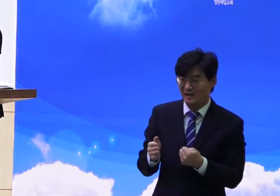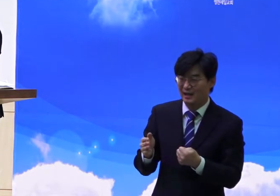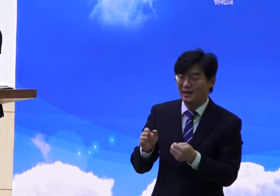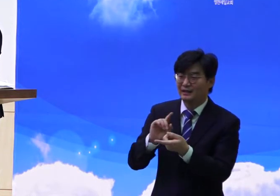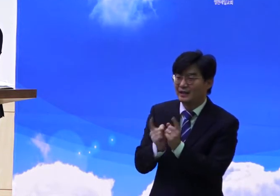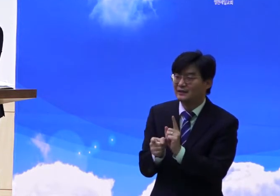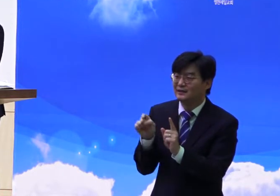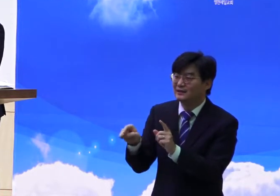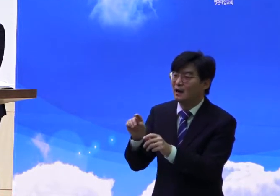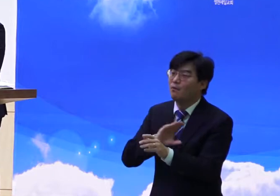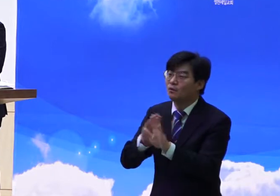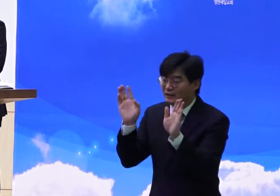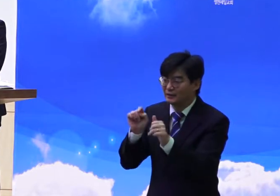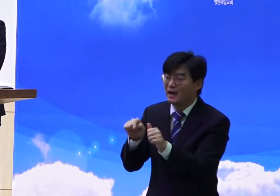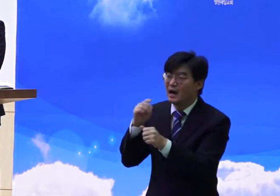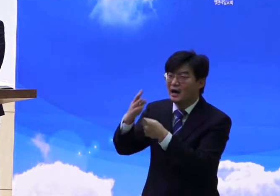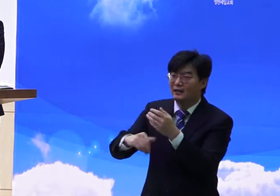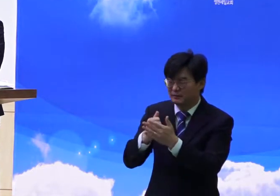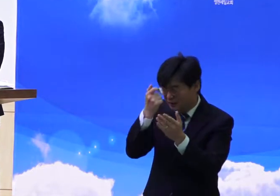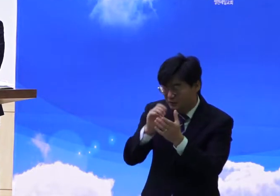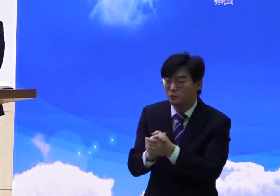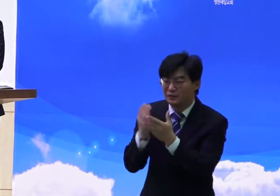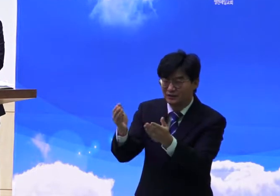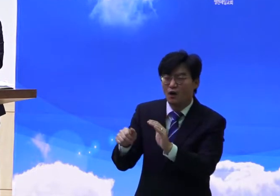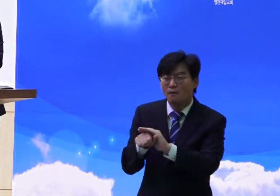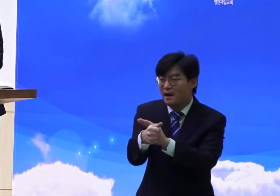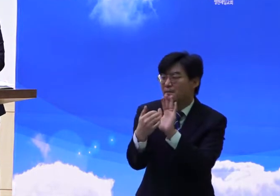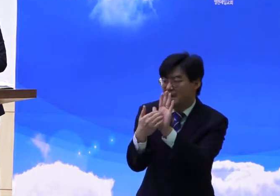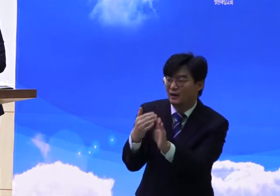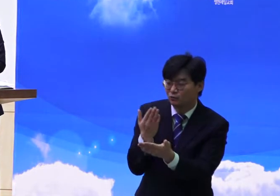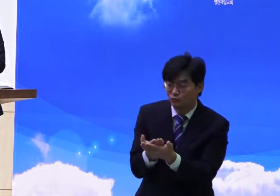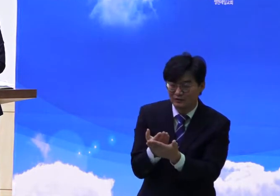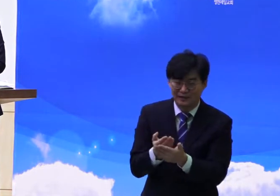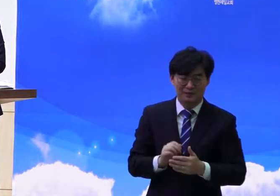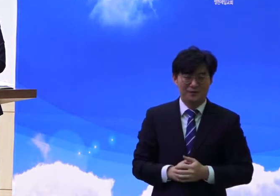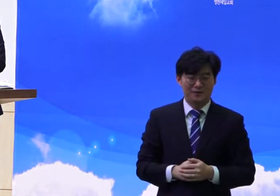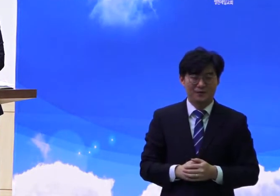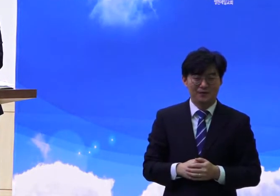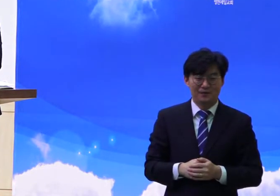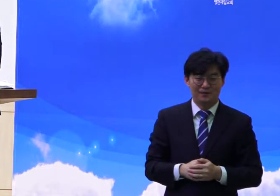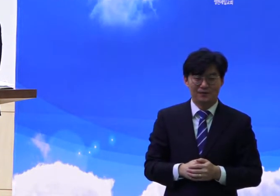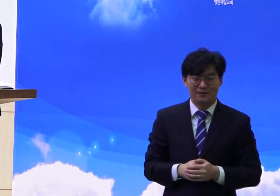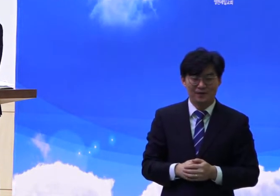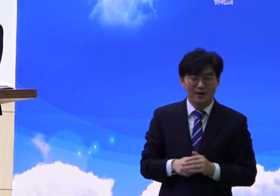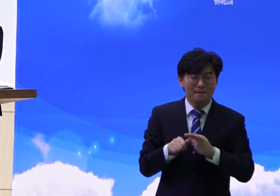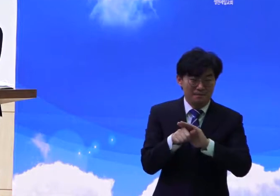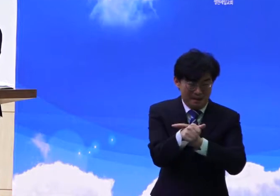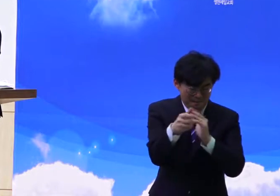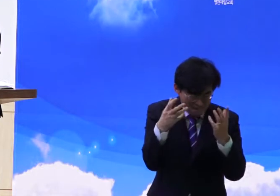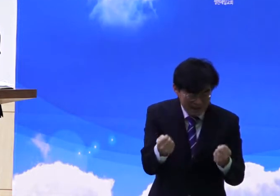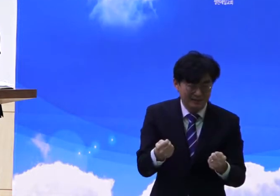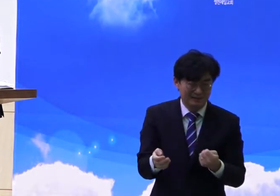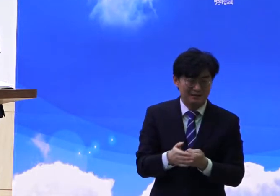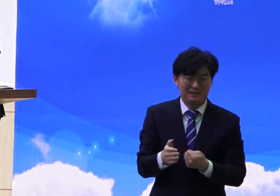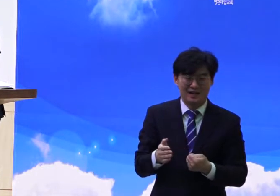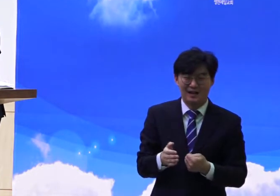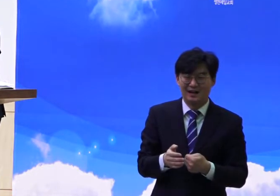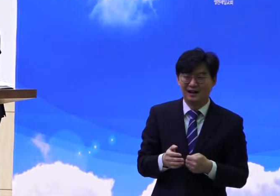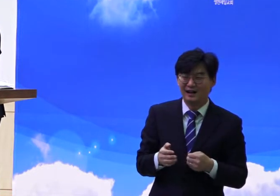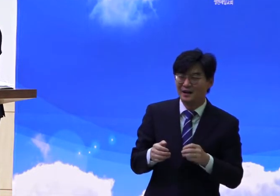떠나가게 해달라고 하나님께 기도해 주십시오. 이렇게 가서 이야기한 겁니다. 여러분, 이 말을 할 때 이 백성들의 마음이